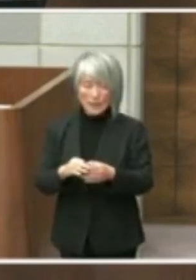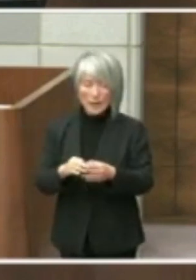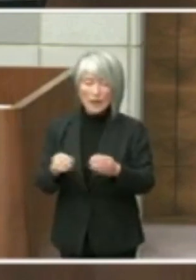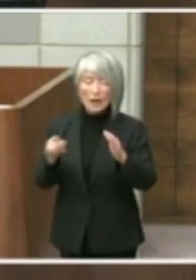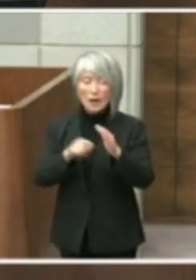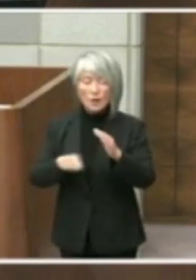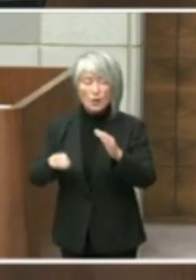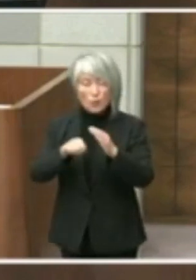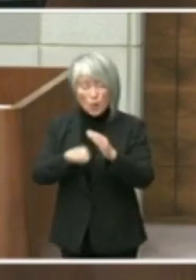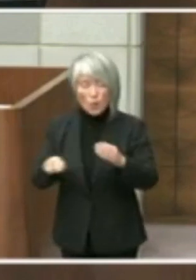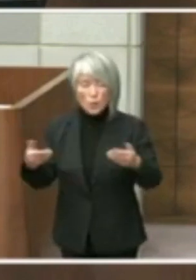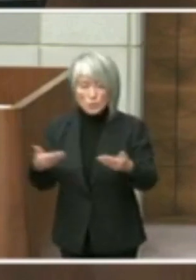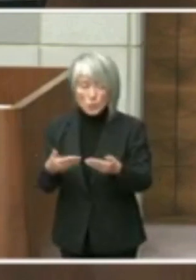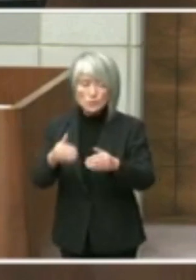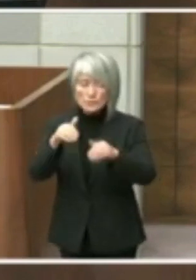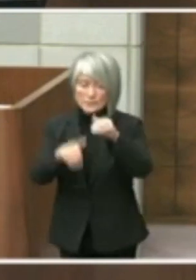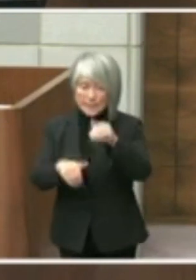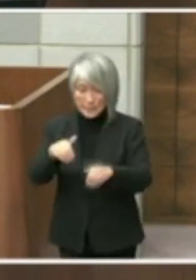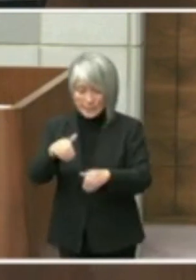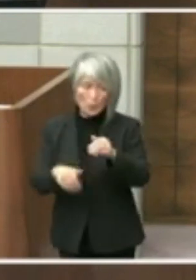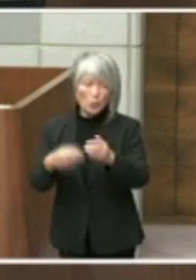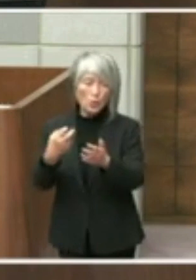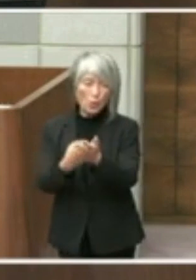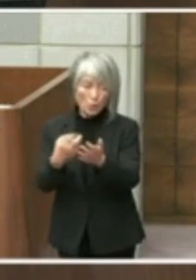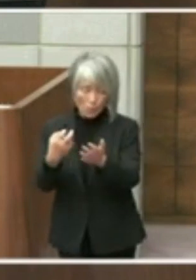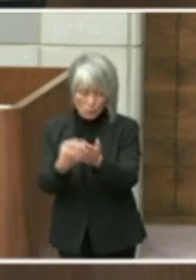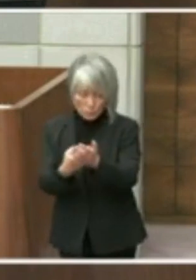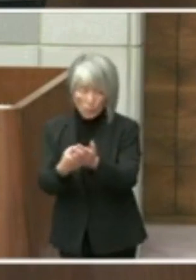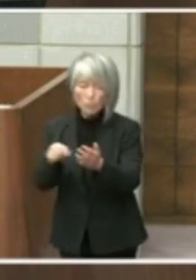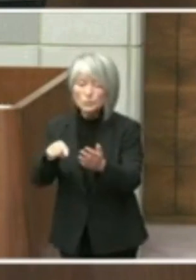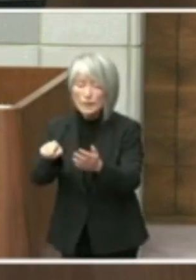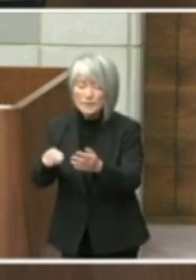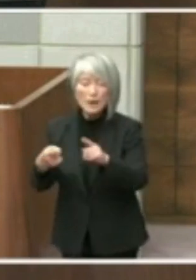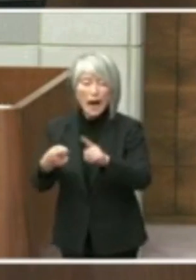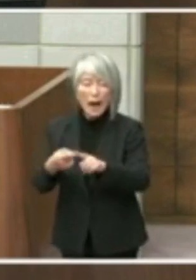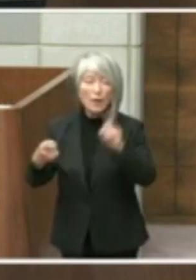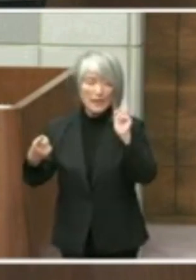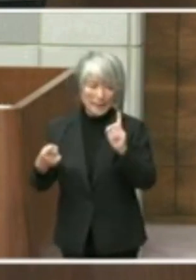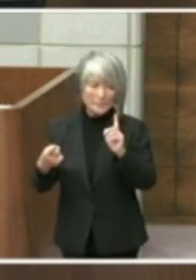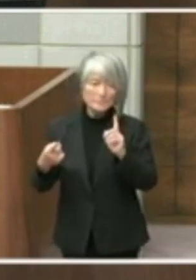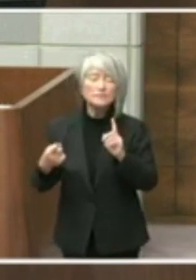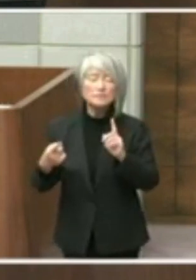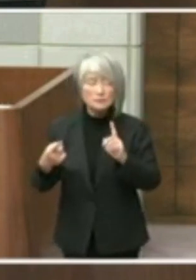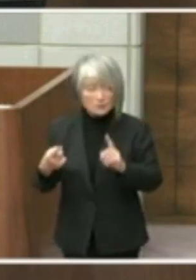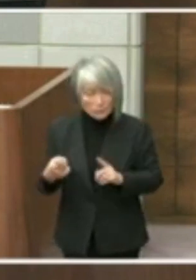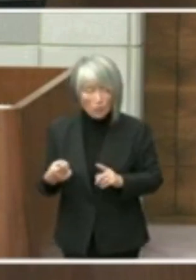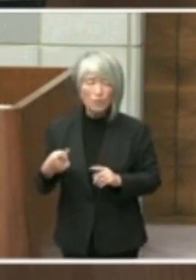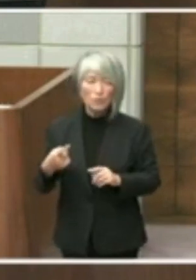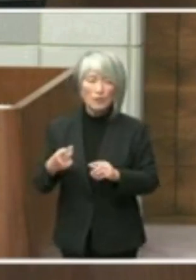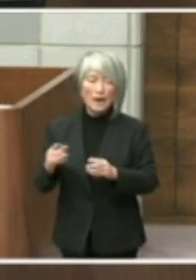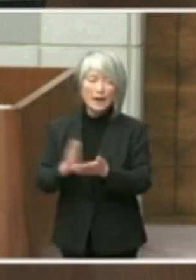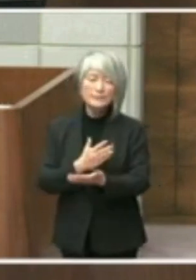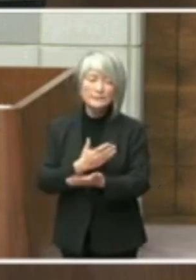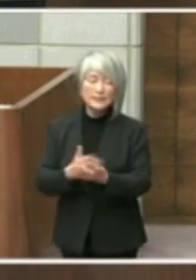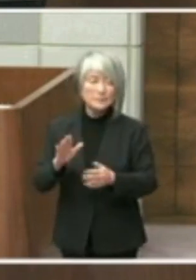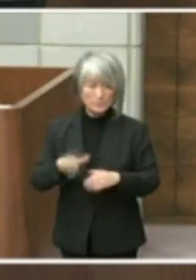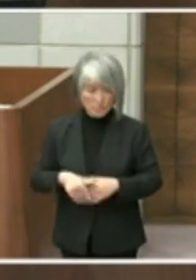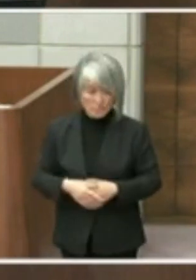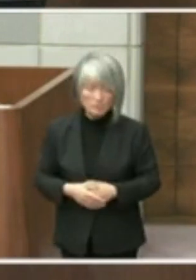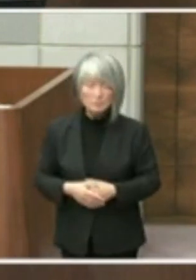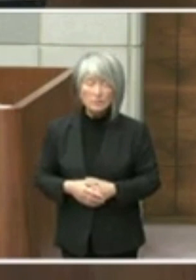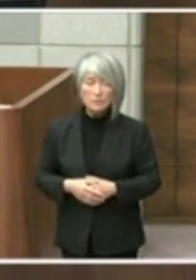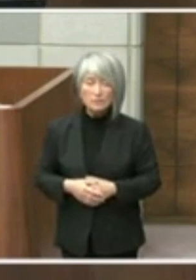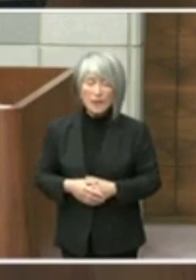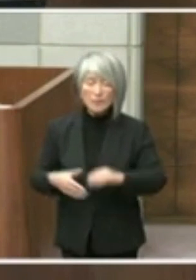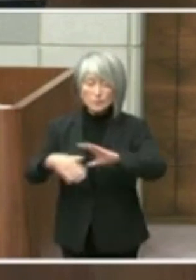の信書や党令のための信書には該当しないと推定したところでございます。さらに文書